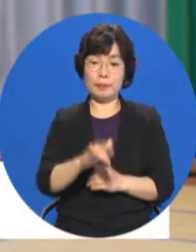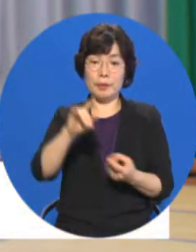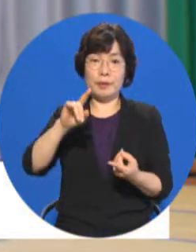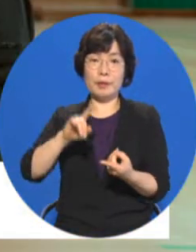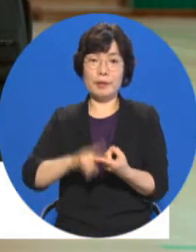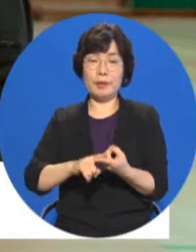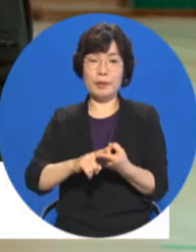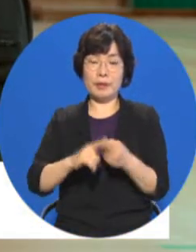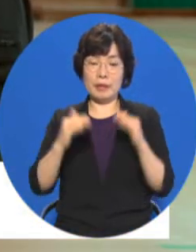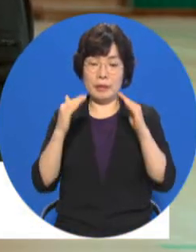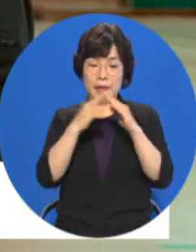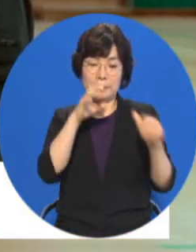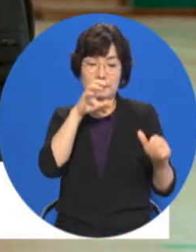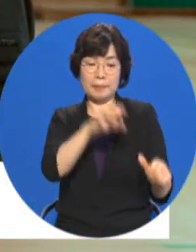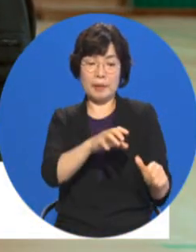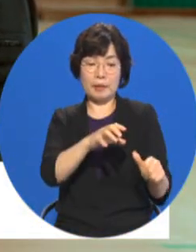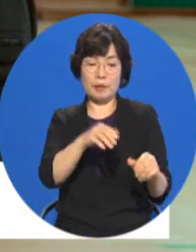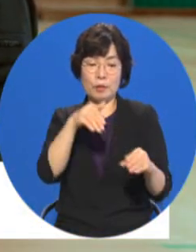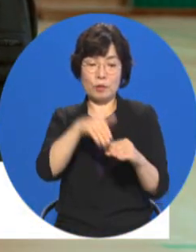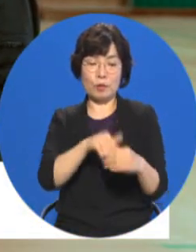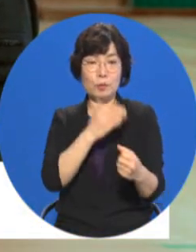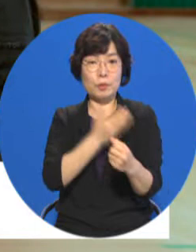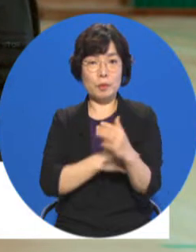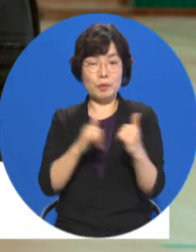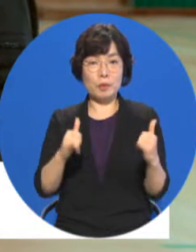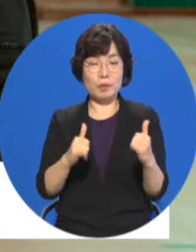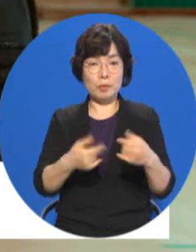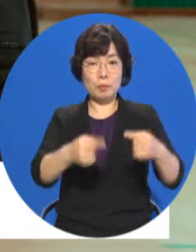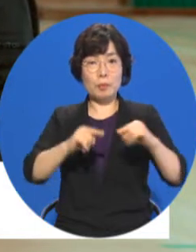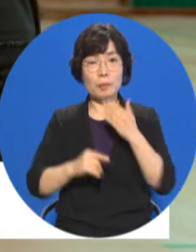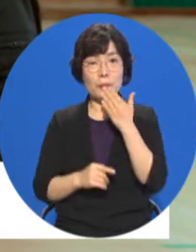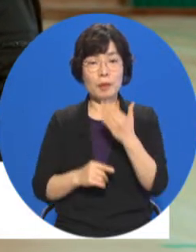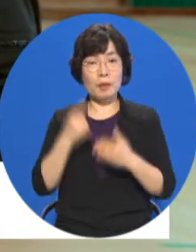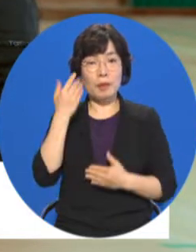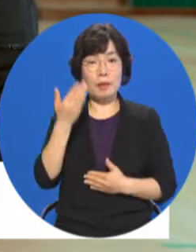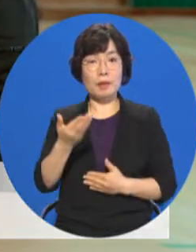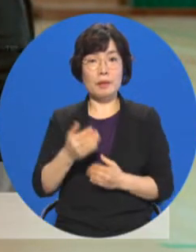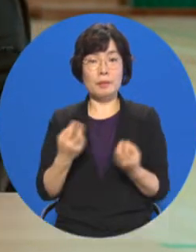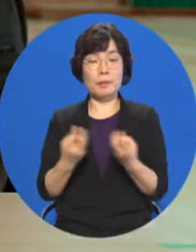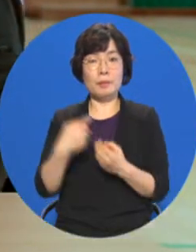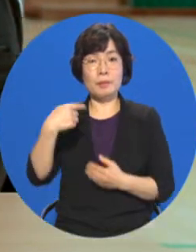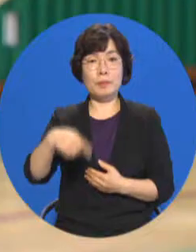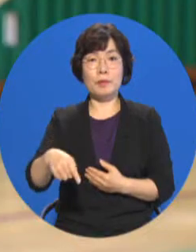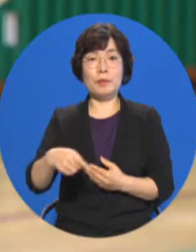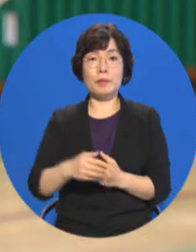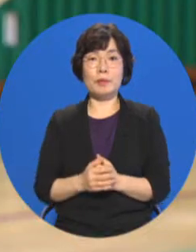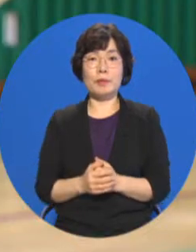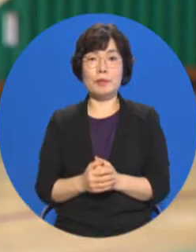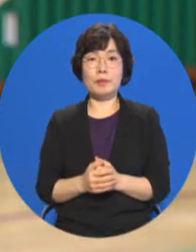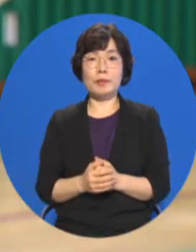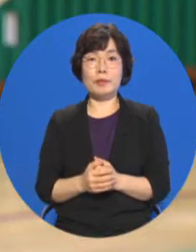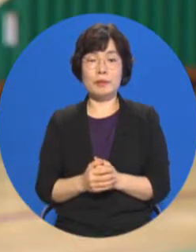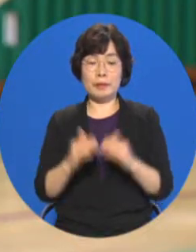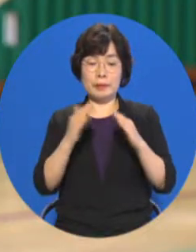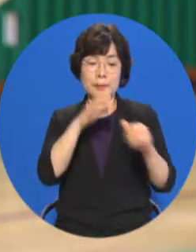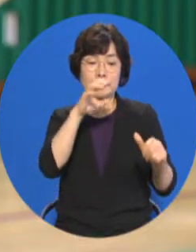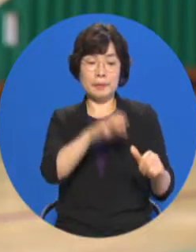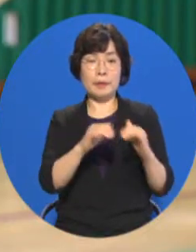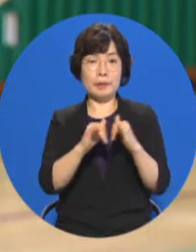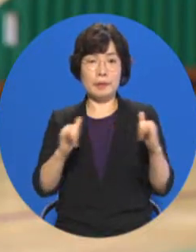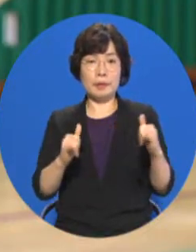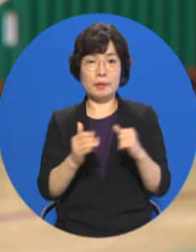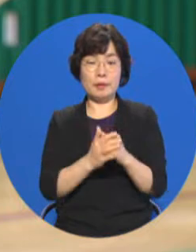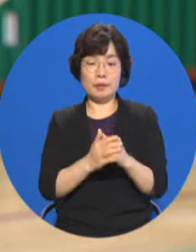구로 자가 격리돼 우리 유권자들 도 투표를 할 수 있다고 들었거든요 어떻게 진행 되는 겁니다 4 자가 격리 자 줘